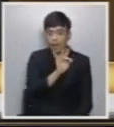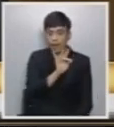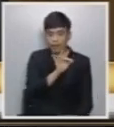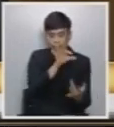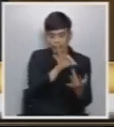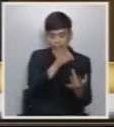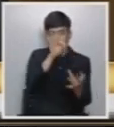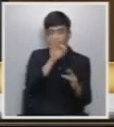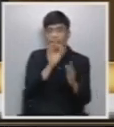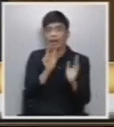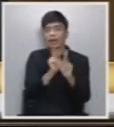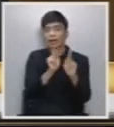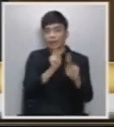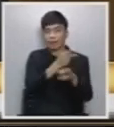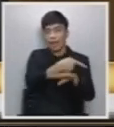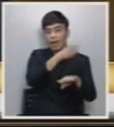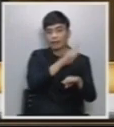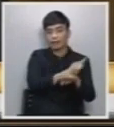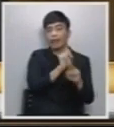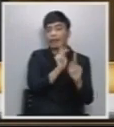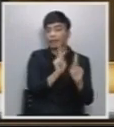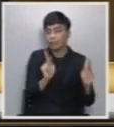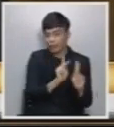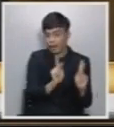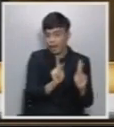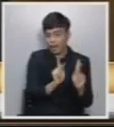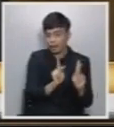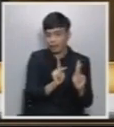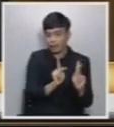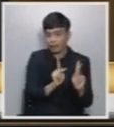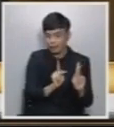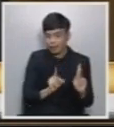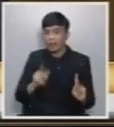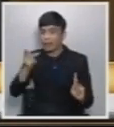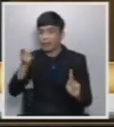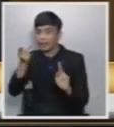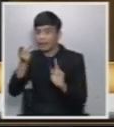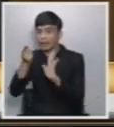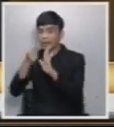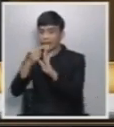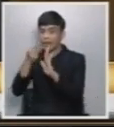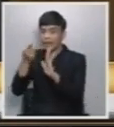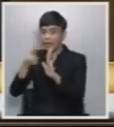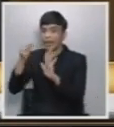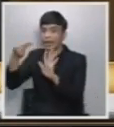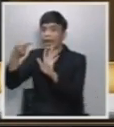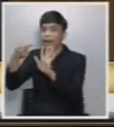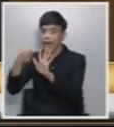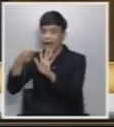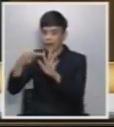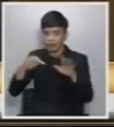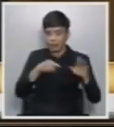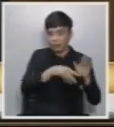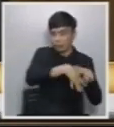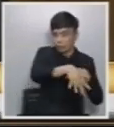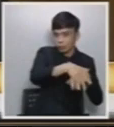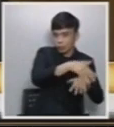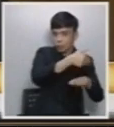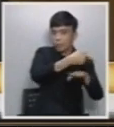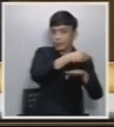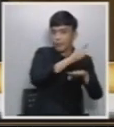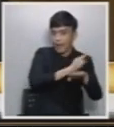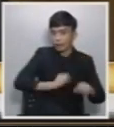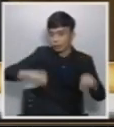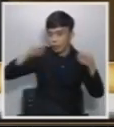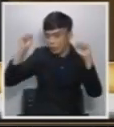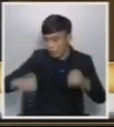การคณะกรรมการชุมชนนี้มีข้อตกลงกับการเคหะว่าจะขอจัดกิจกรร